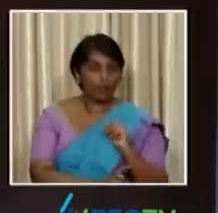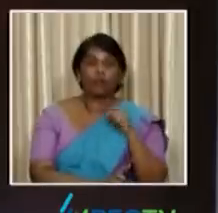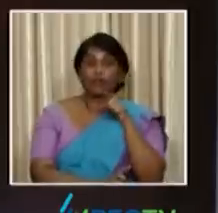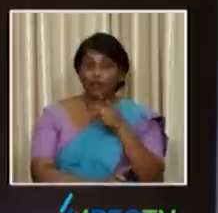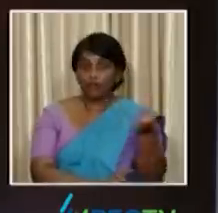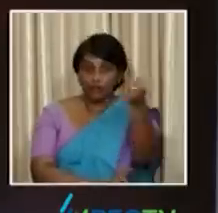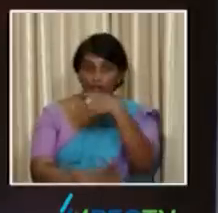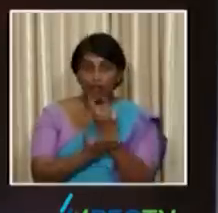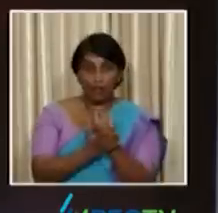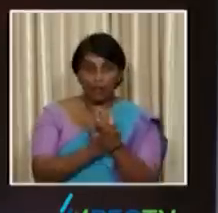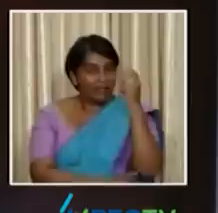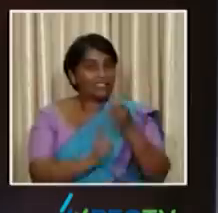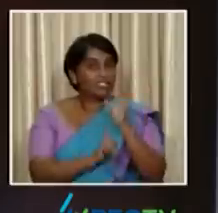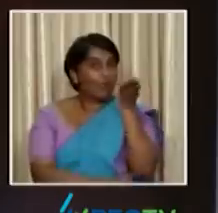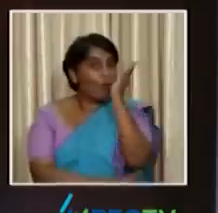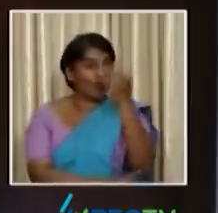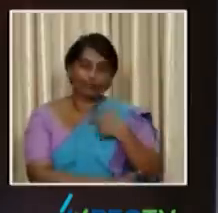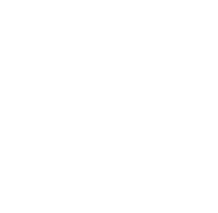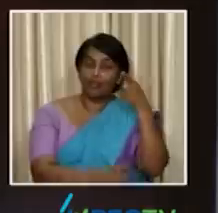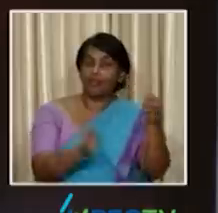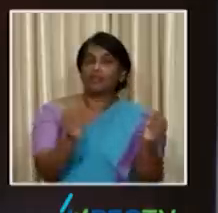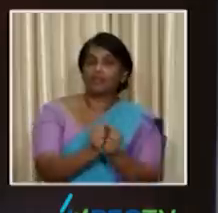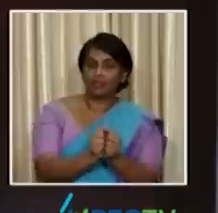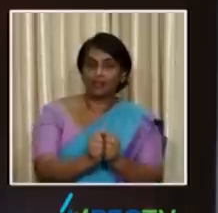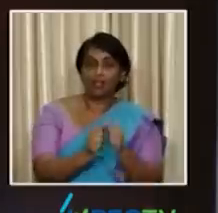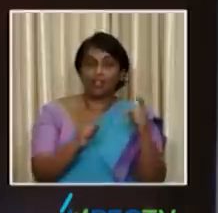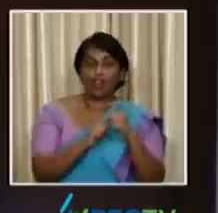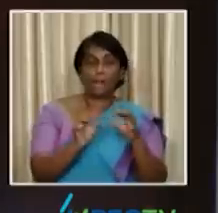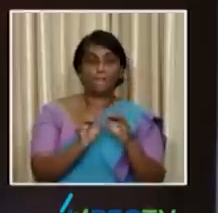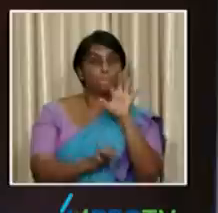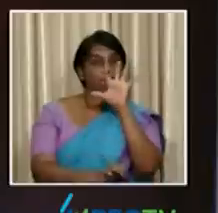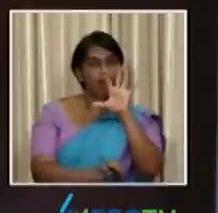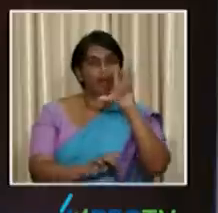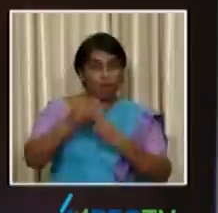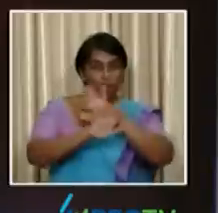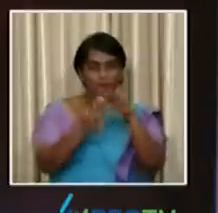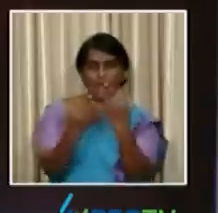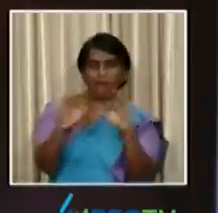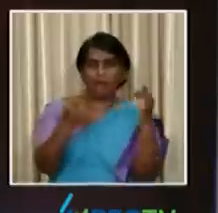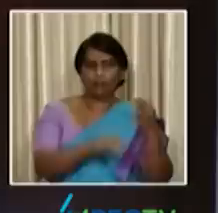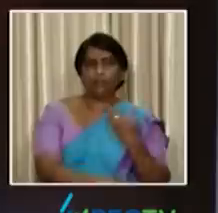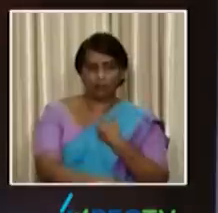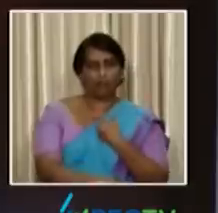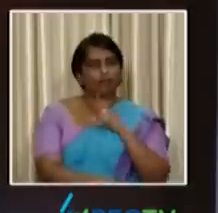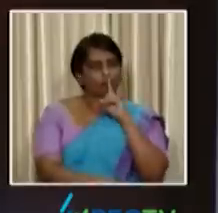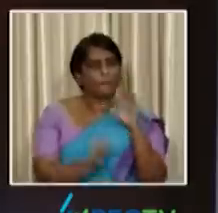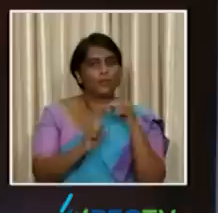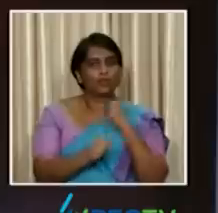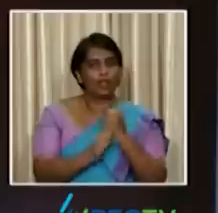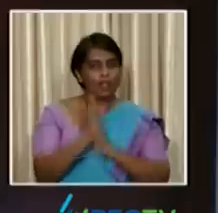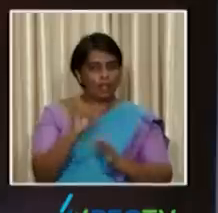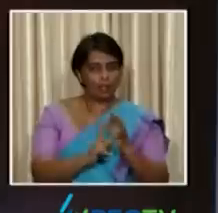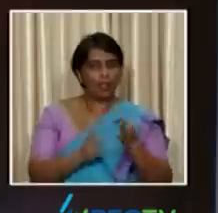ඉන්න පොහොට්ටුවේ බයියන්ට ඕ තේරෙන්නේ නැහැ. මේ කරන්න හදන්නේ තව ඩොලර් බිලියන 5ක් 7ක් ණය ගන්න හදන්නේ. දැන් අපි අහනවා බන්දුල